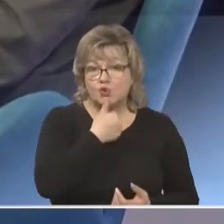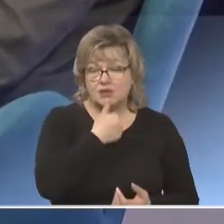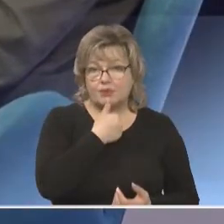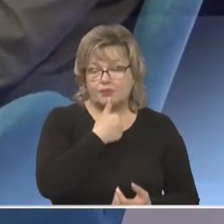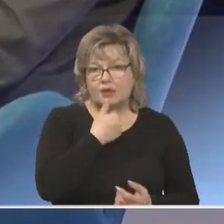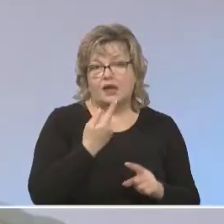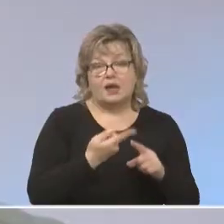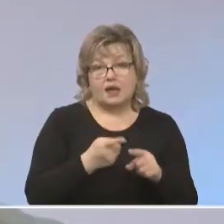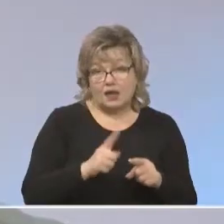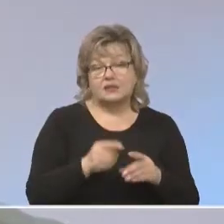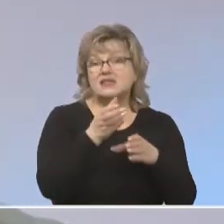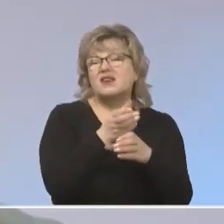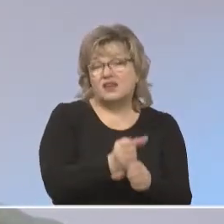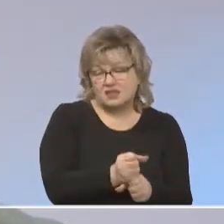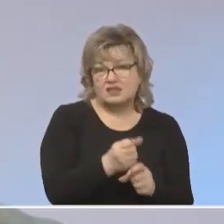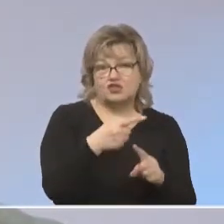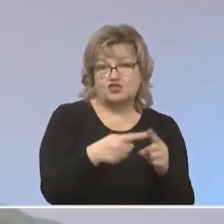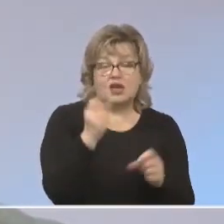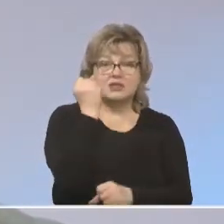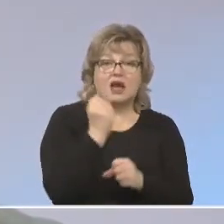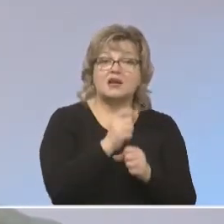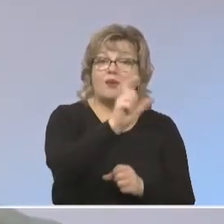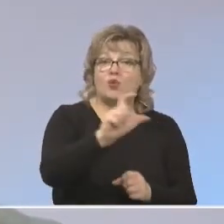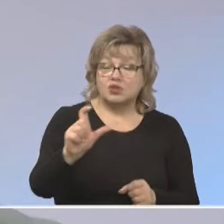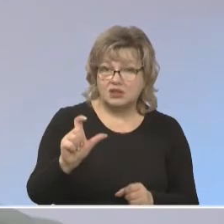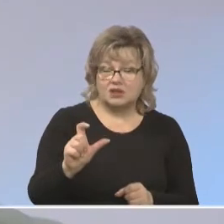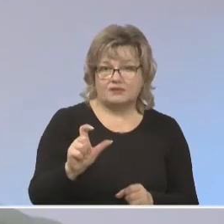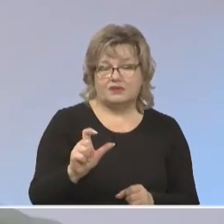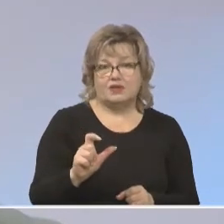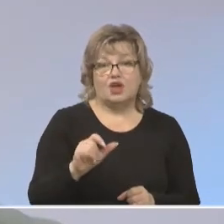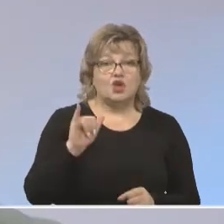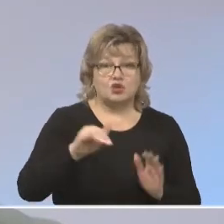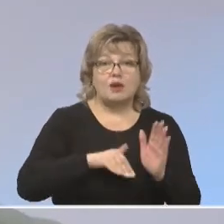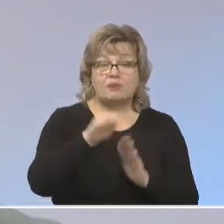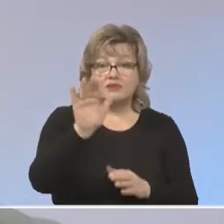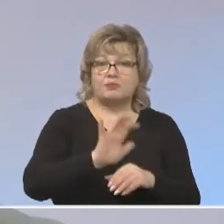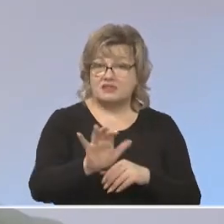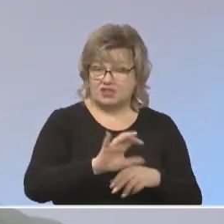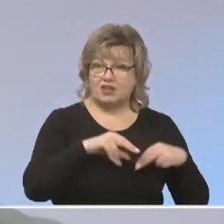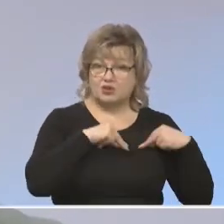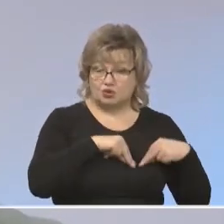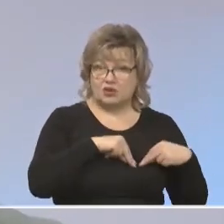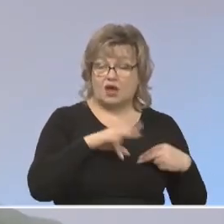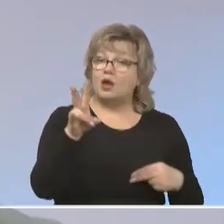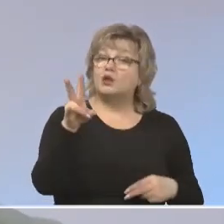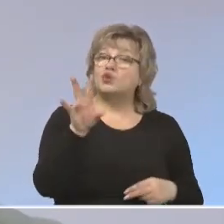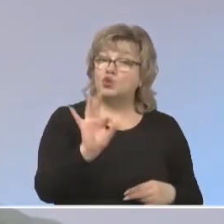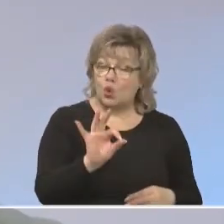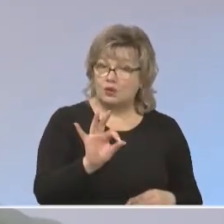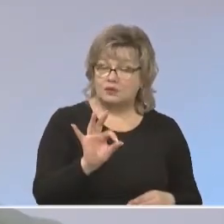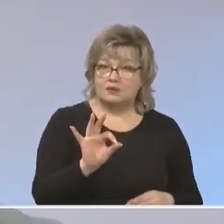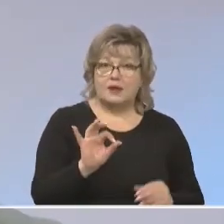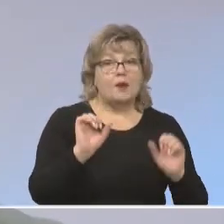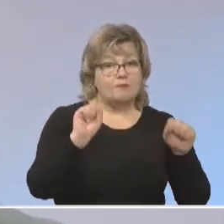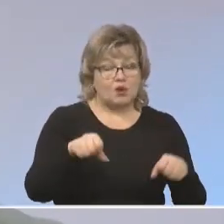самым примитивным способом это, да, вот сократи часть работников, у тебя повысится производительность труда. Но